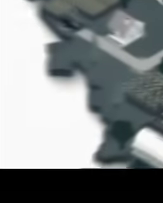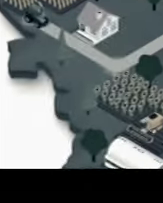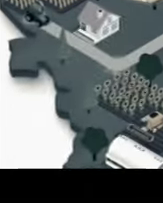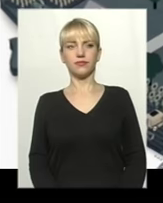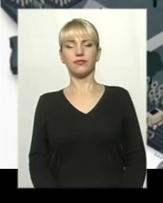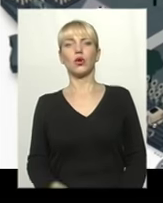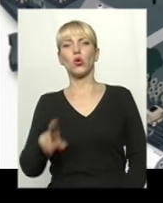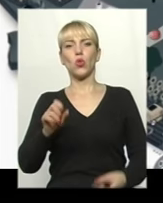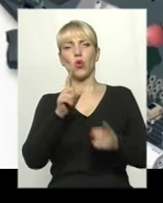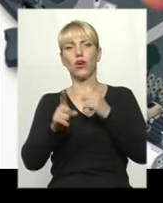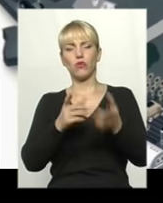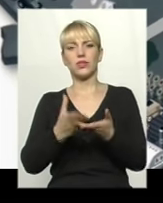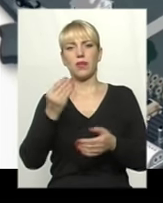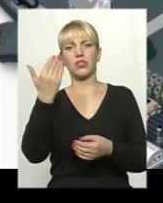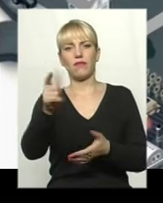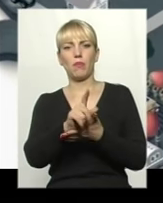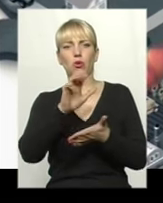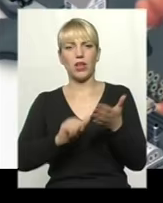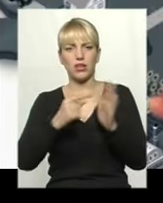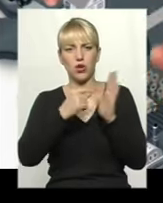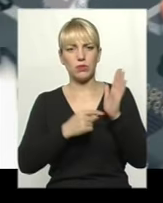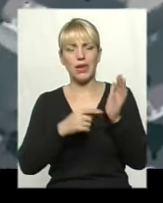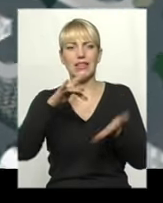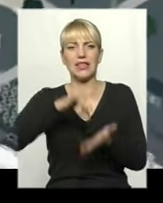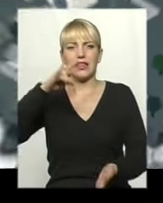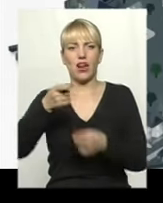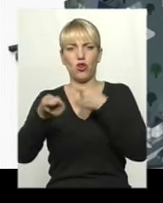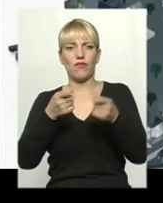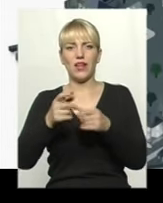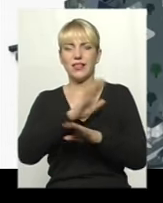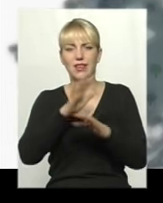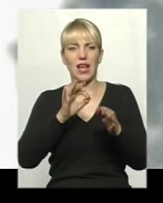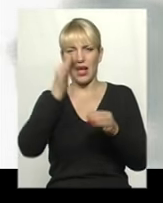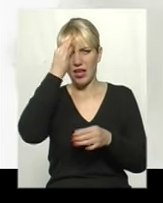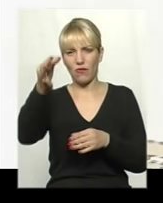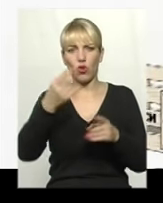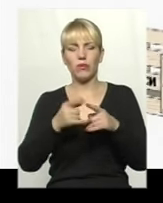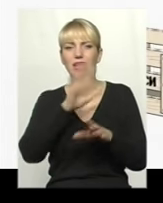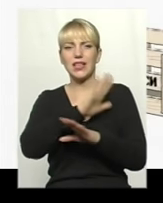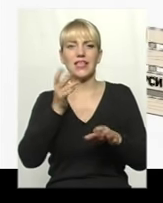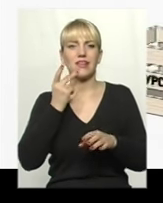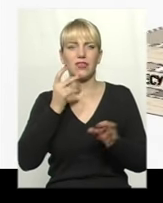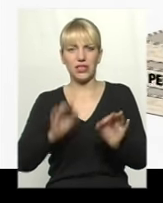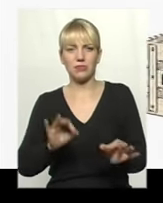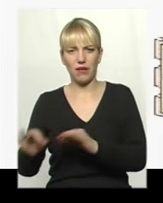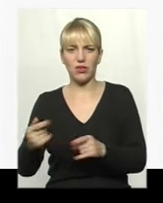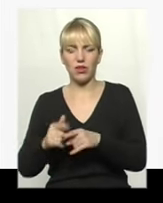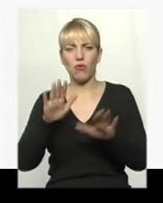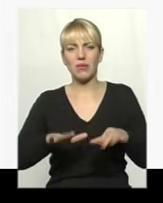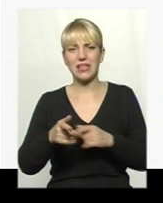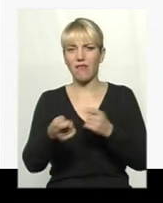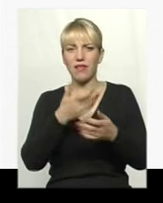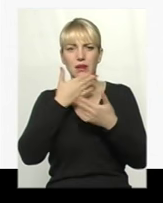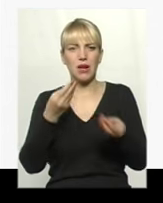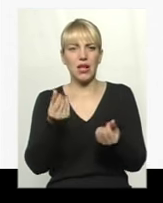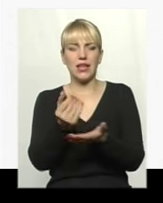До реформи сплачені вами податки розподілялись центральною владою нерівномірно та не завжди справедливо. Місцева влада не мала